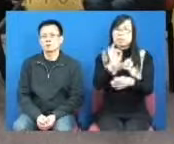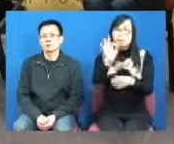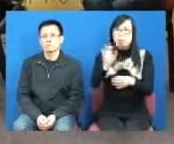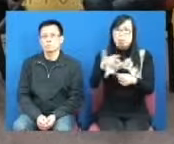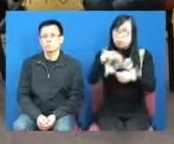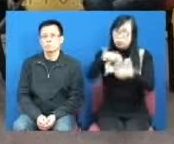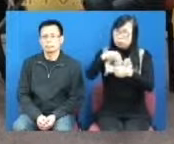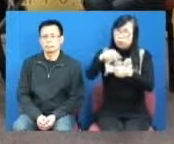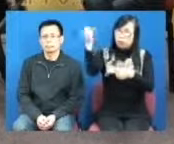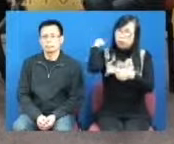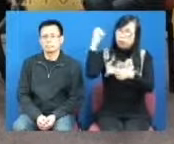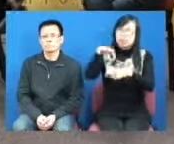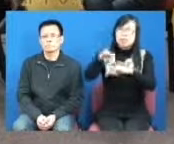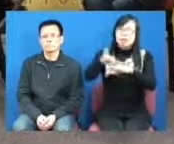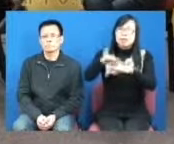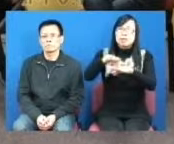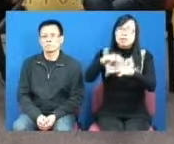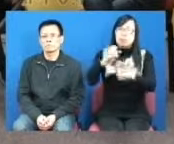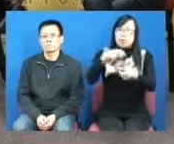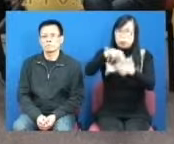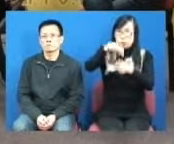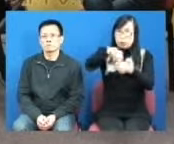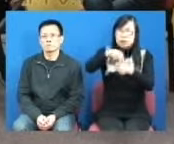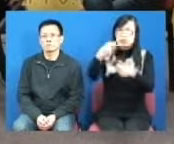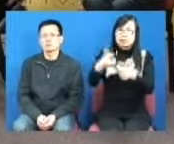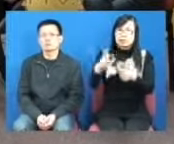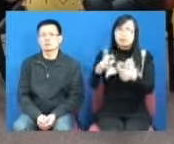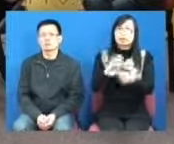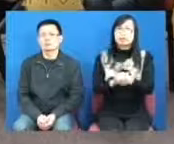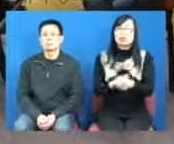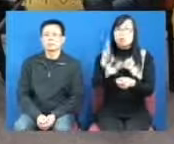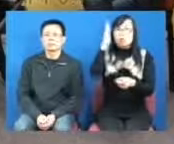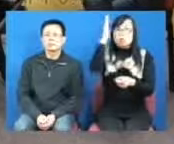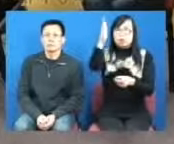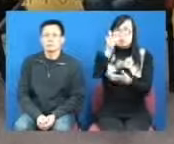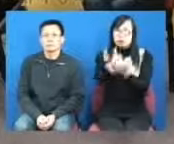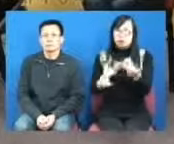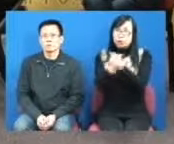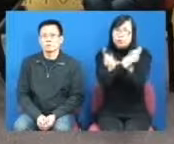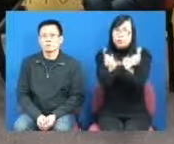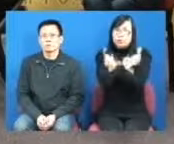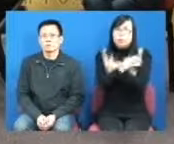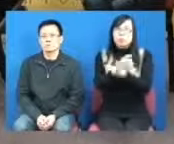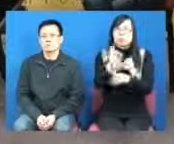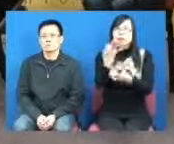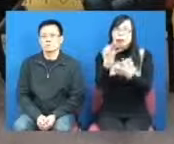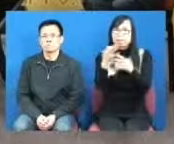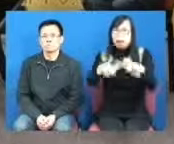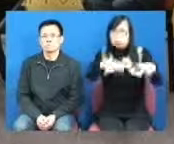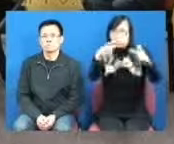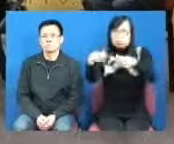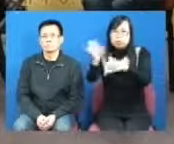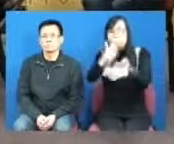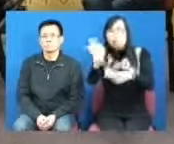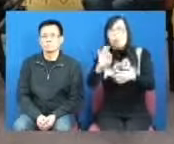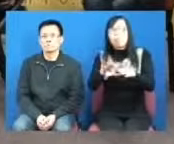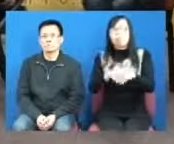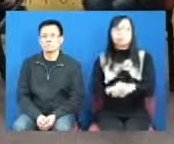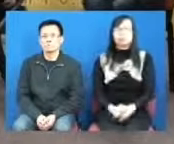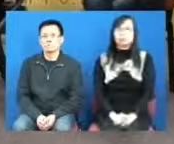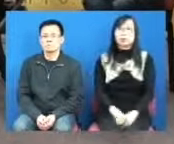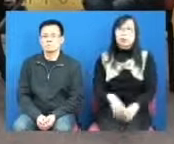強積金沒有得供款也都變成將來退休的時候其實三大支柱哪有支柱是斷